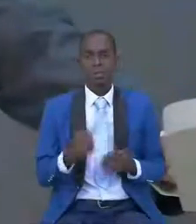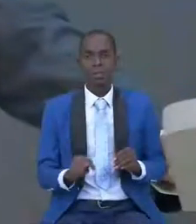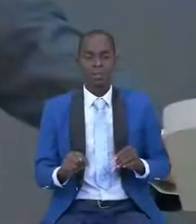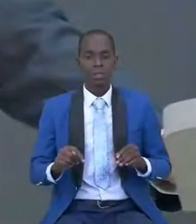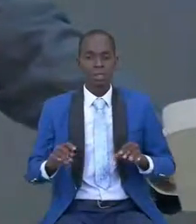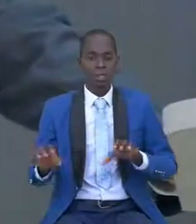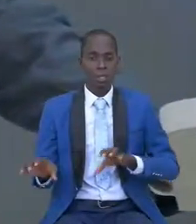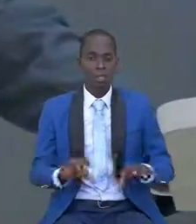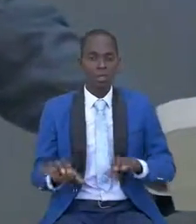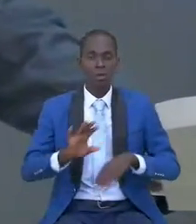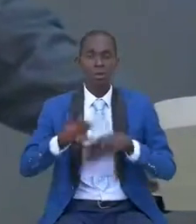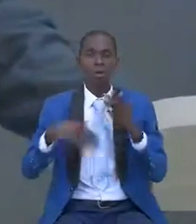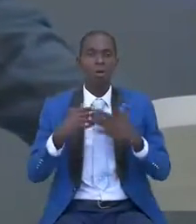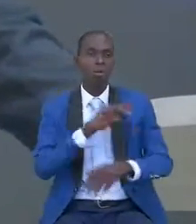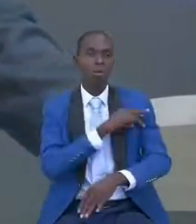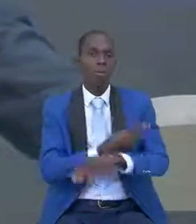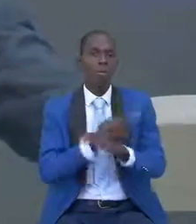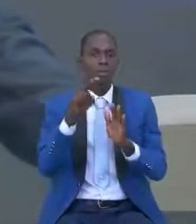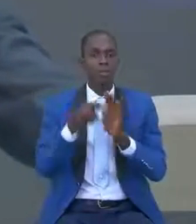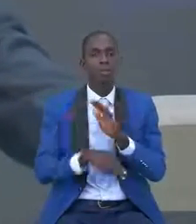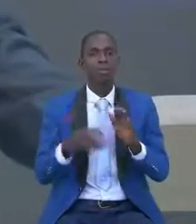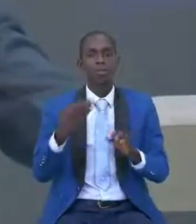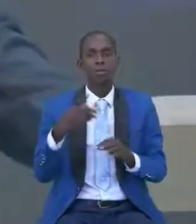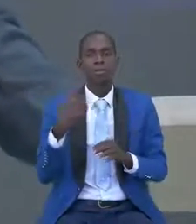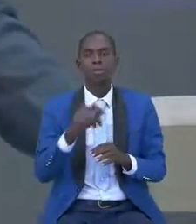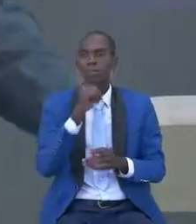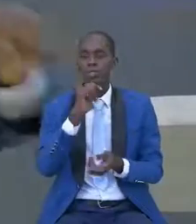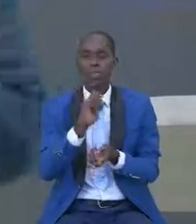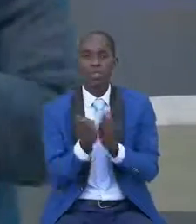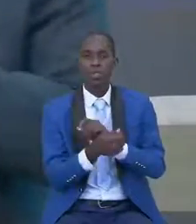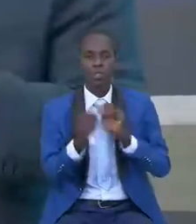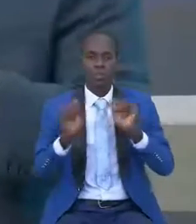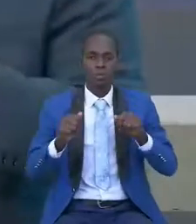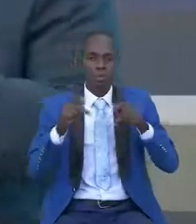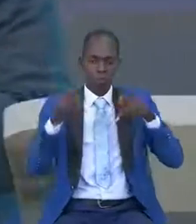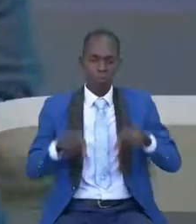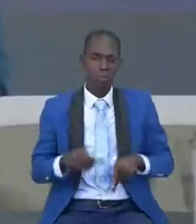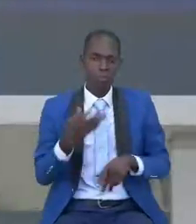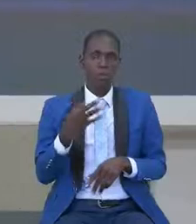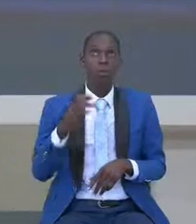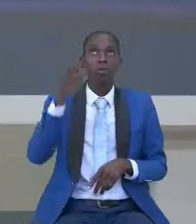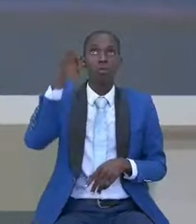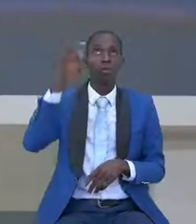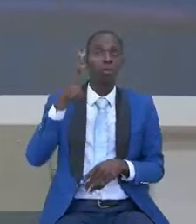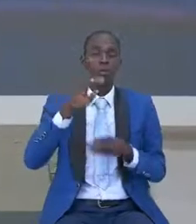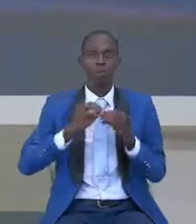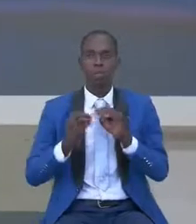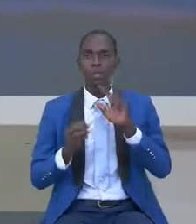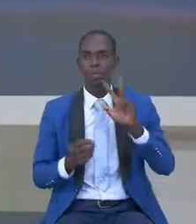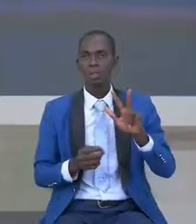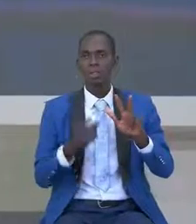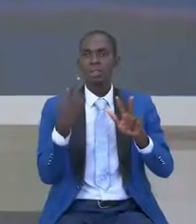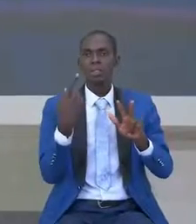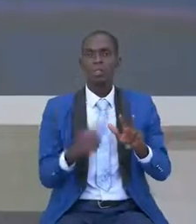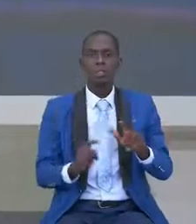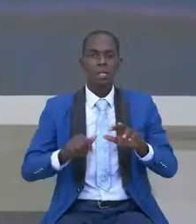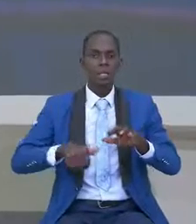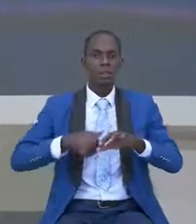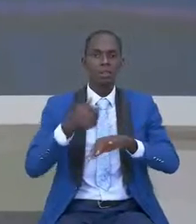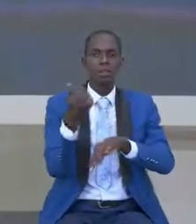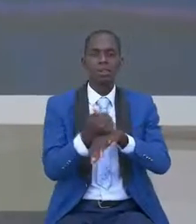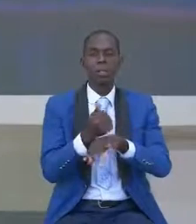La toute-puissance active de la personne immuable de Dieu. Troisième point, l'acceptation